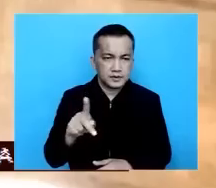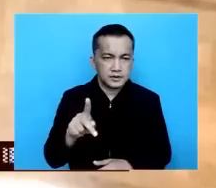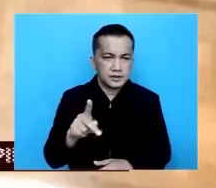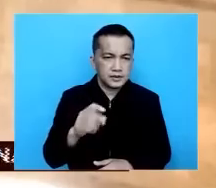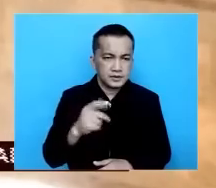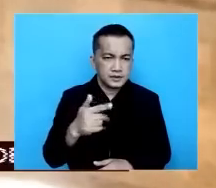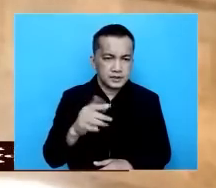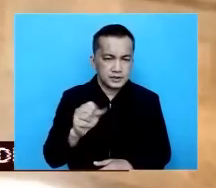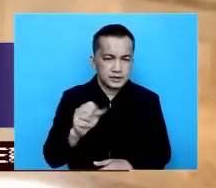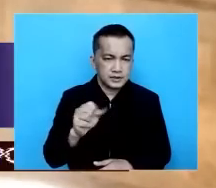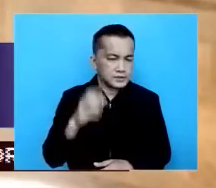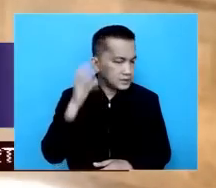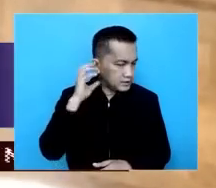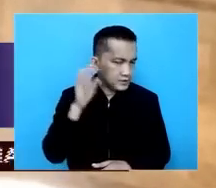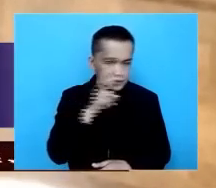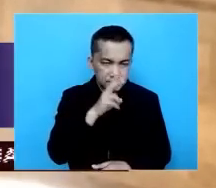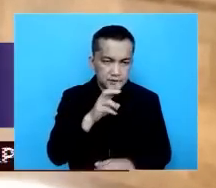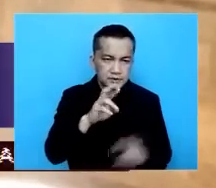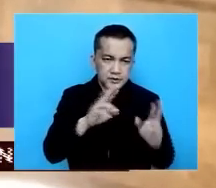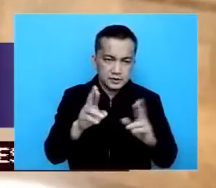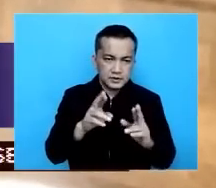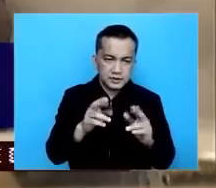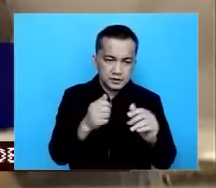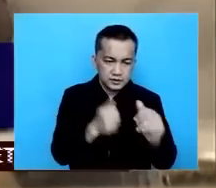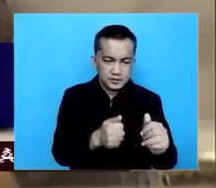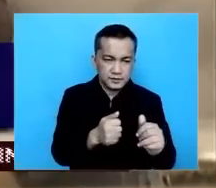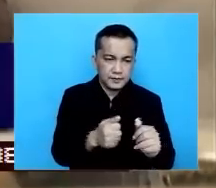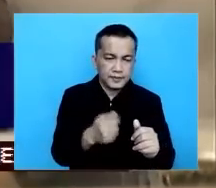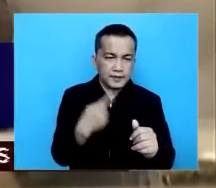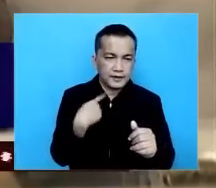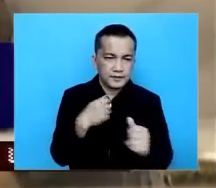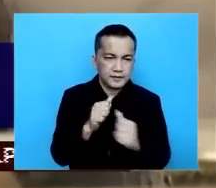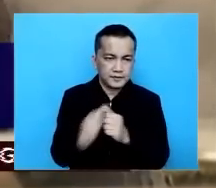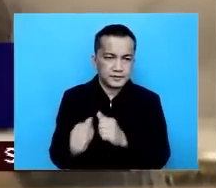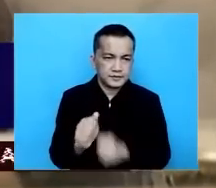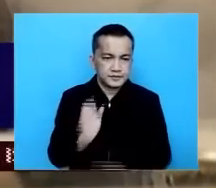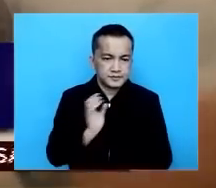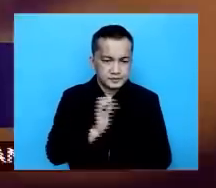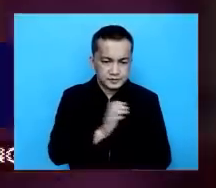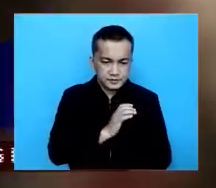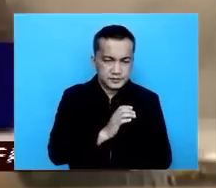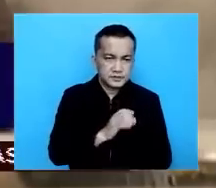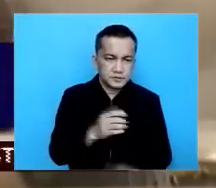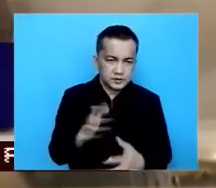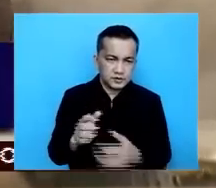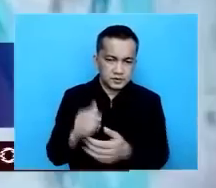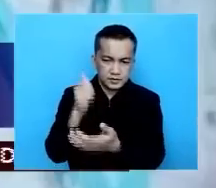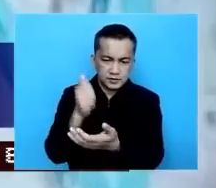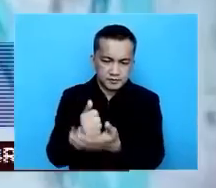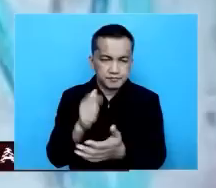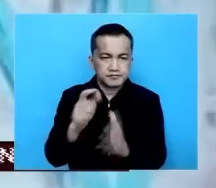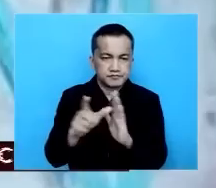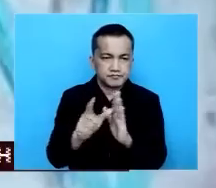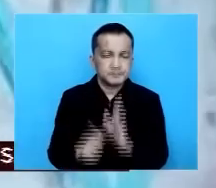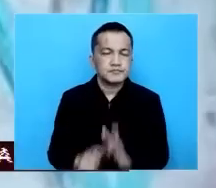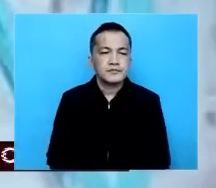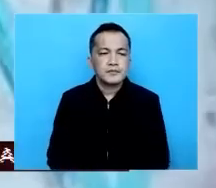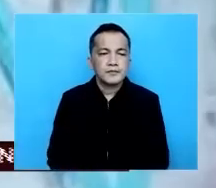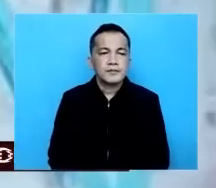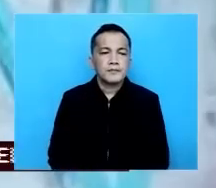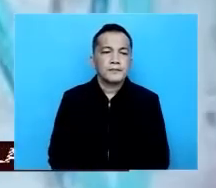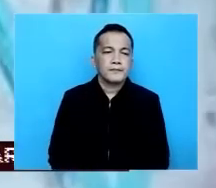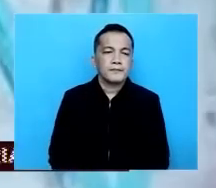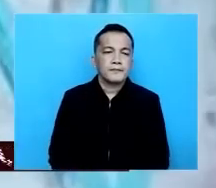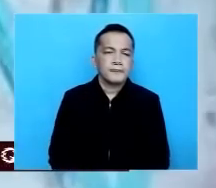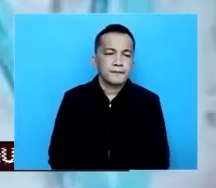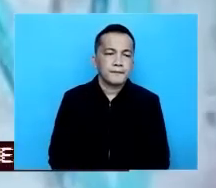Mindanao, handa naman daw silang sumunod kung lulusot ang panukala sa Kongreso at tuluyong maisa sa batas. One po is mag-set